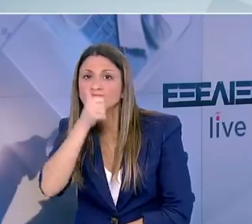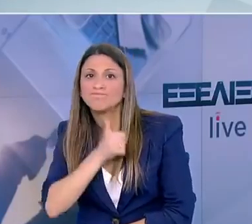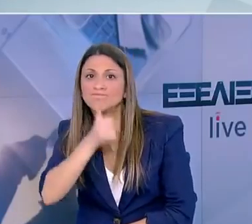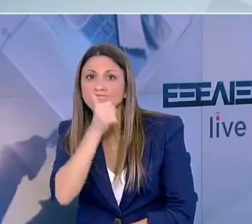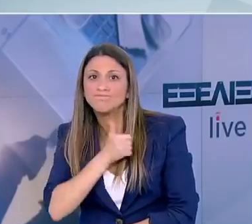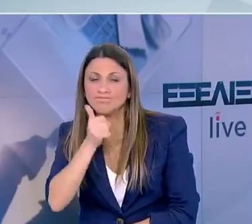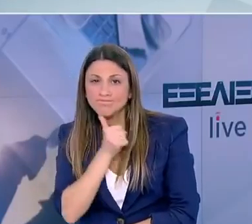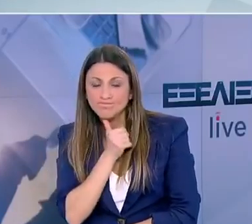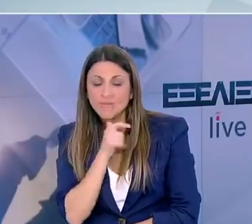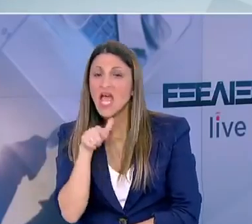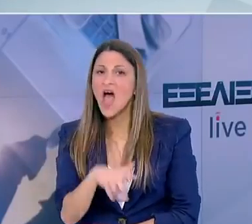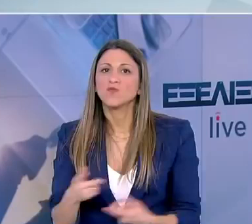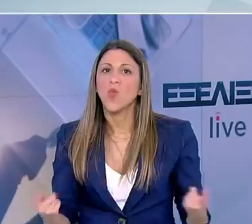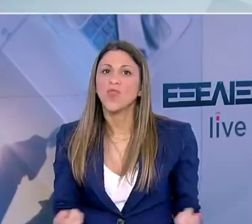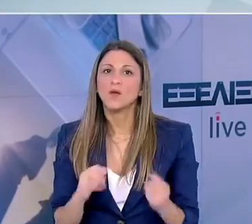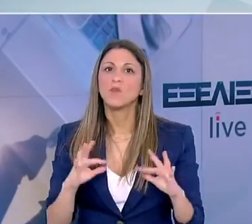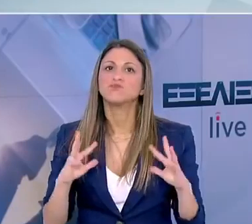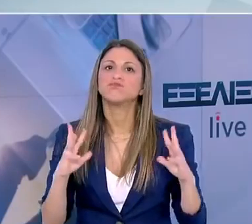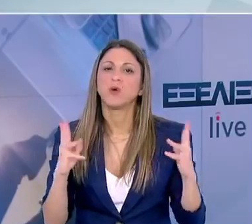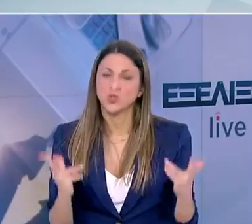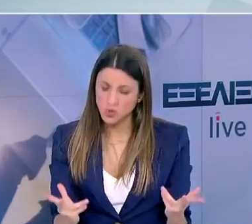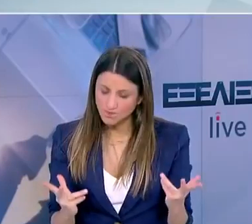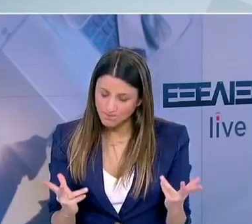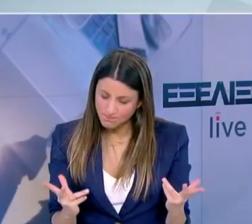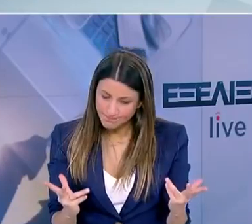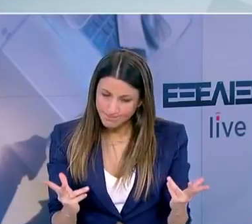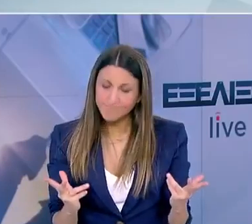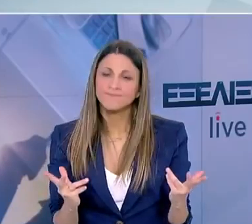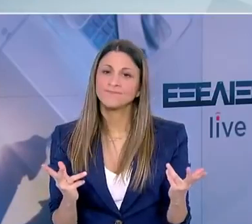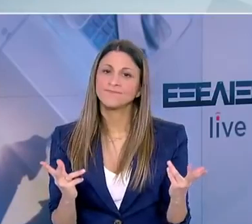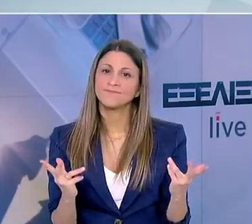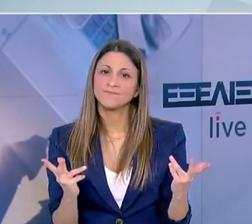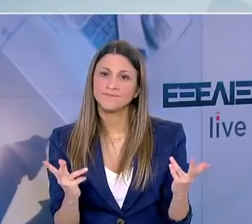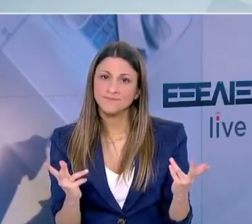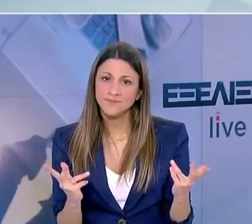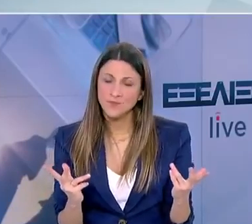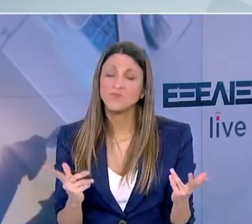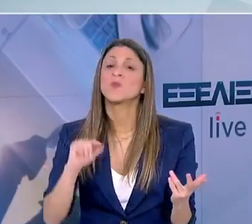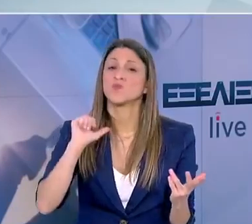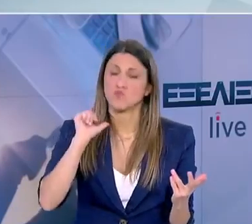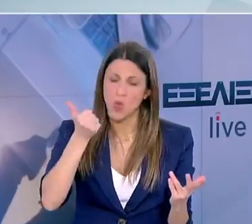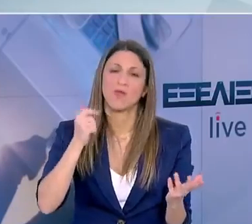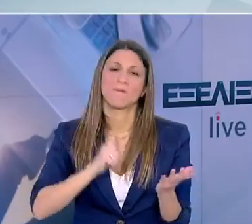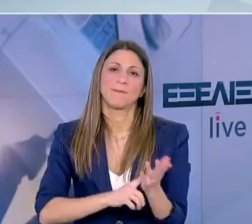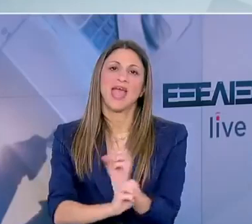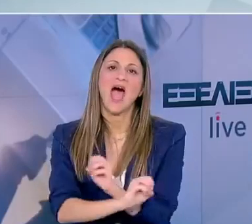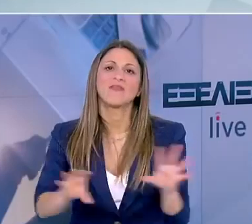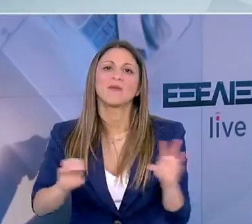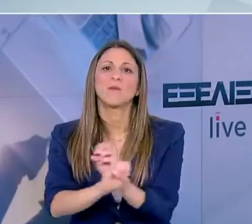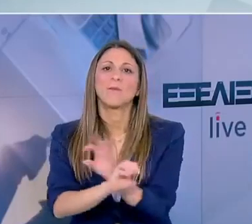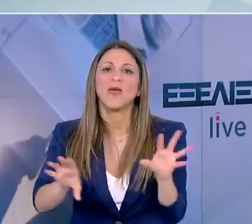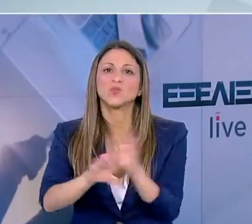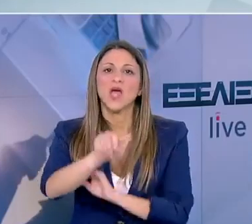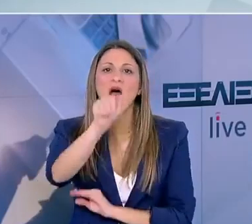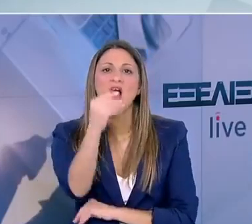όπλο σε αυτή τη μάχη, προκειμένου να επιτύχουμε να κερδίσουμε σε αυτά τα τρία μέτωπα, είναι η ενημέρωση. Πρέπει και ο